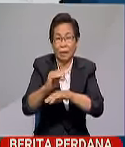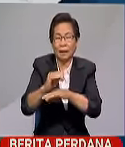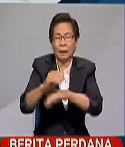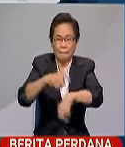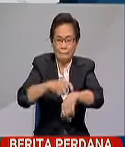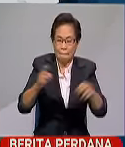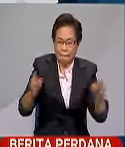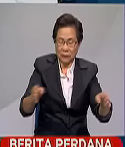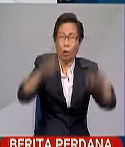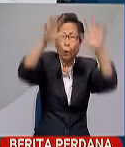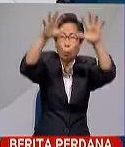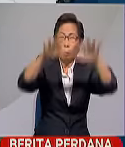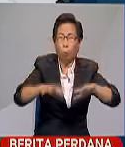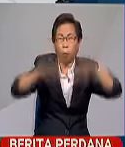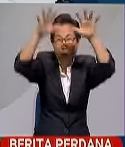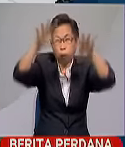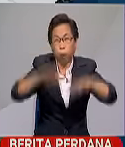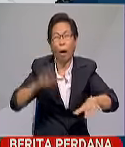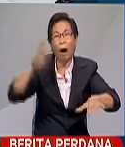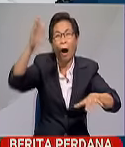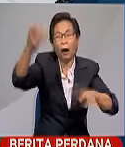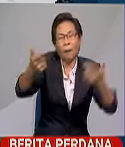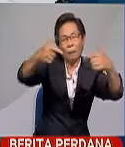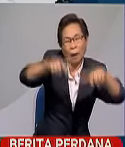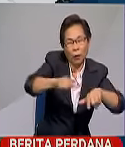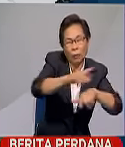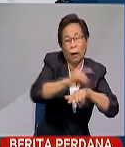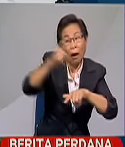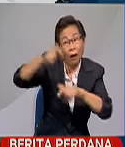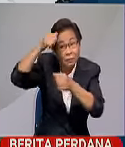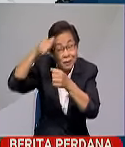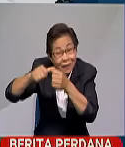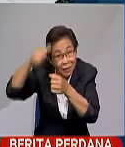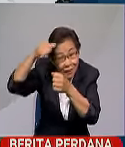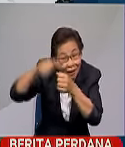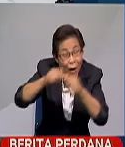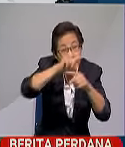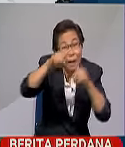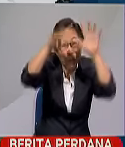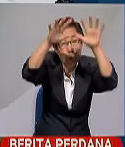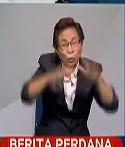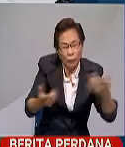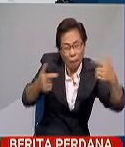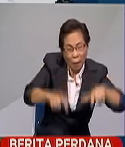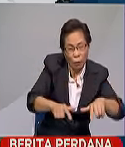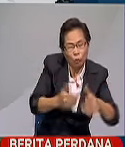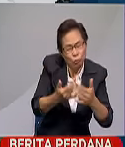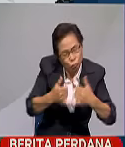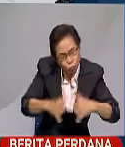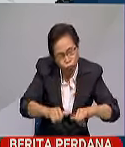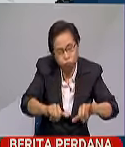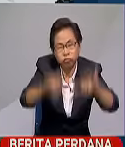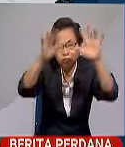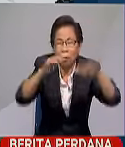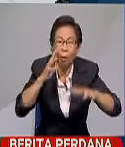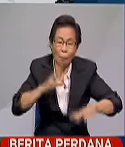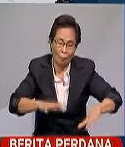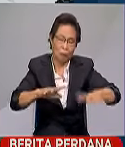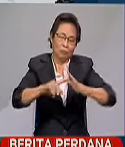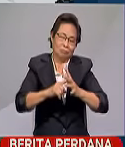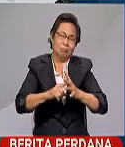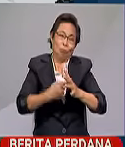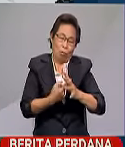ini, hujan lebat dijangkakan akan berlaku dan harus diingatkan apabila hujan lebat berlaku secara berterusan, banjir boleh berlaku